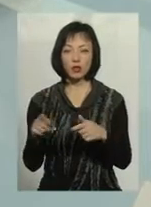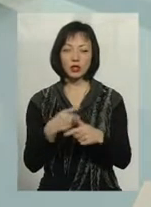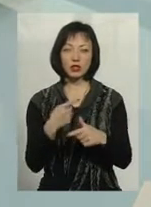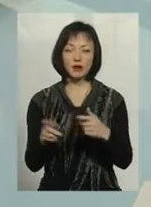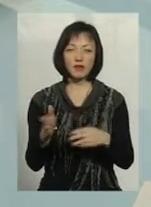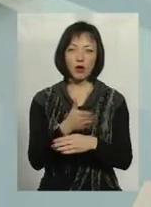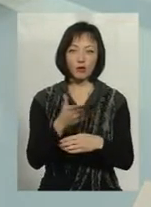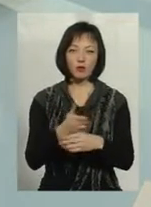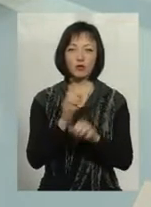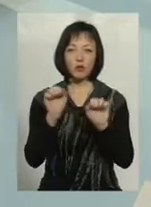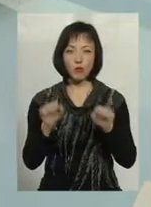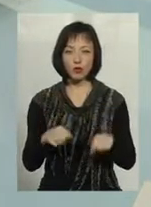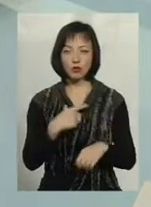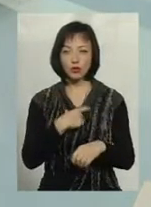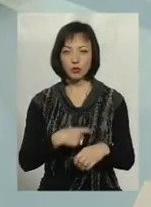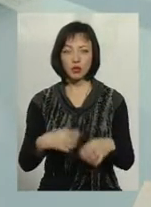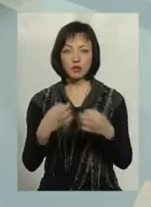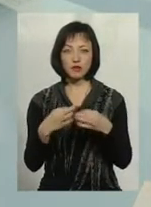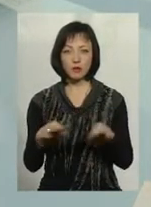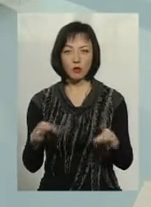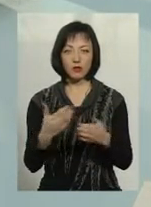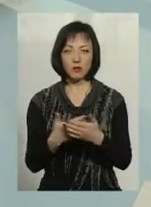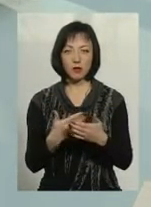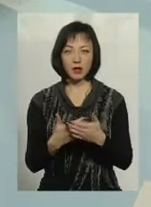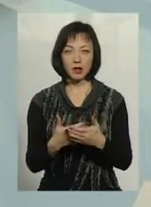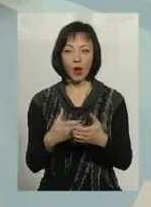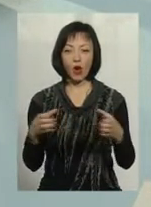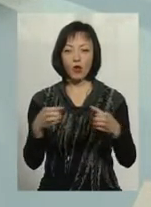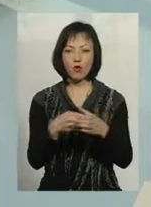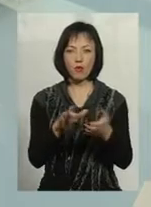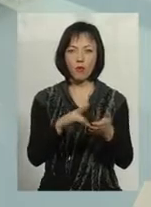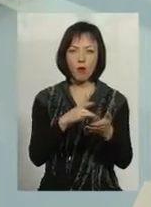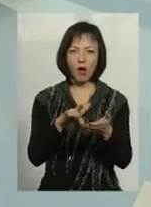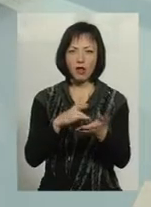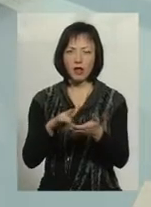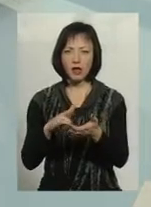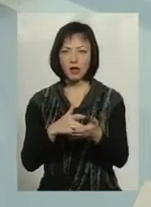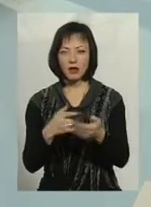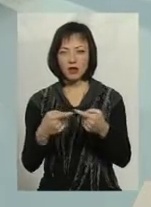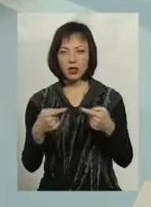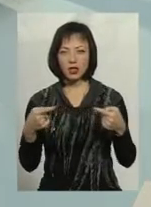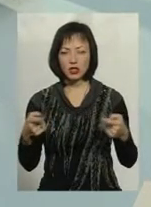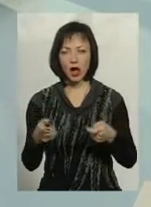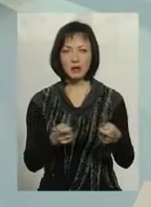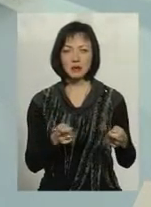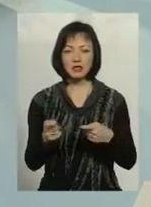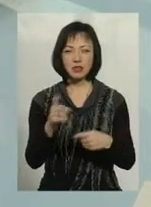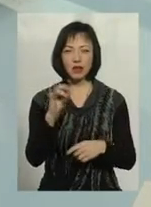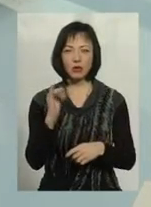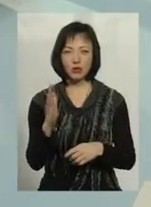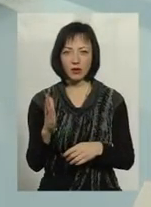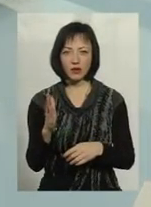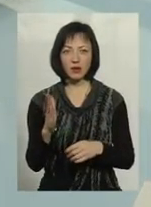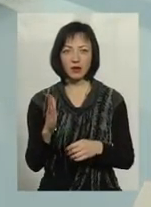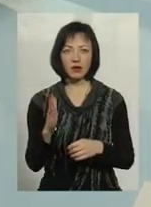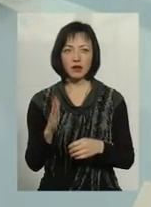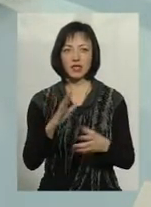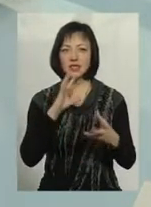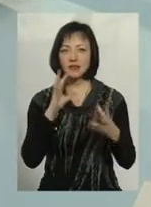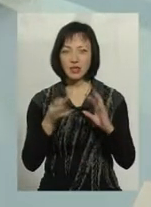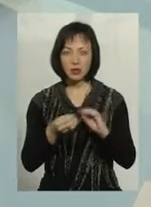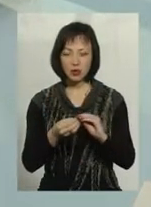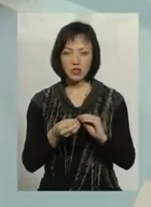діло покращиться і, навпаки, підприємці будуть покати якомога більшу суму для реалізації. Я дам конкретну відповідь. Пані